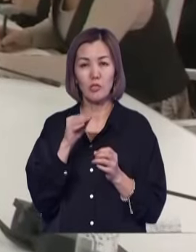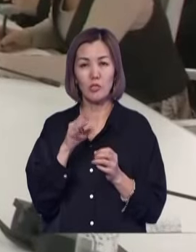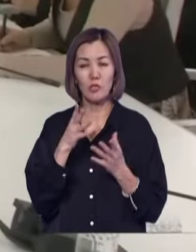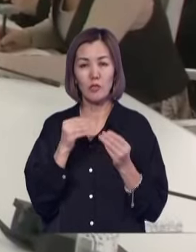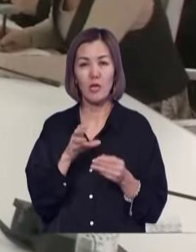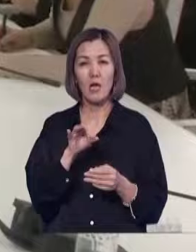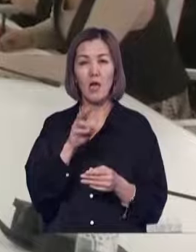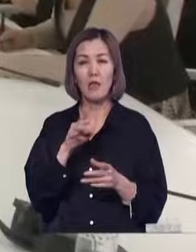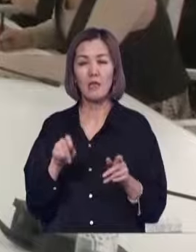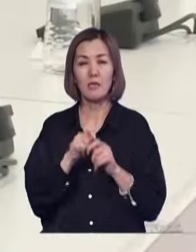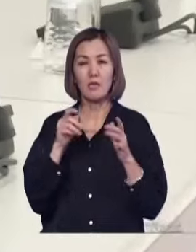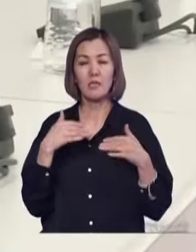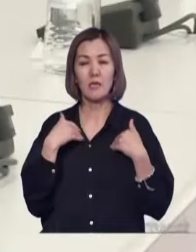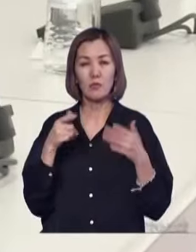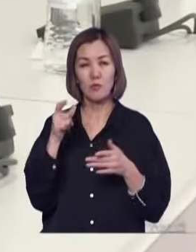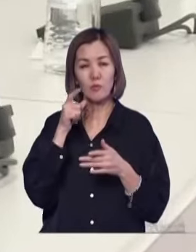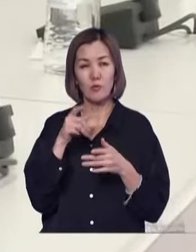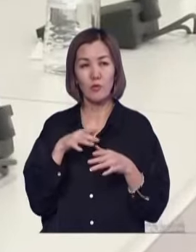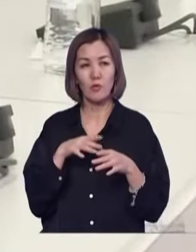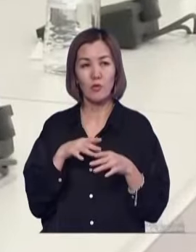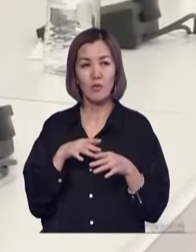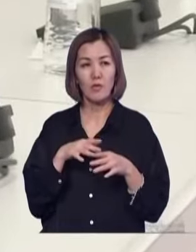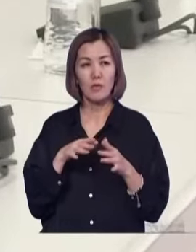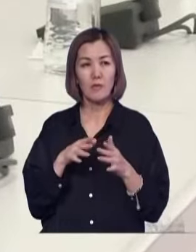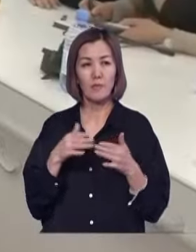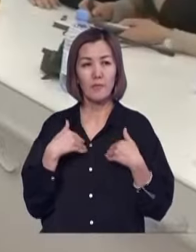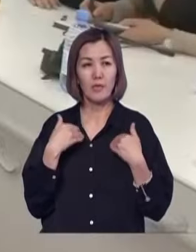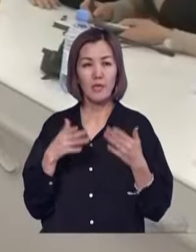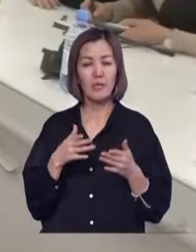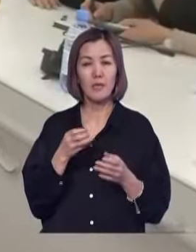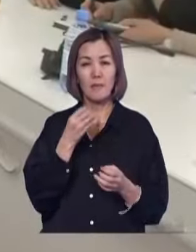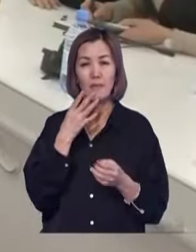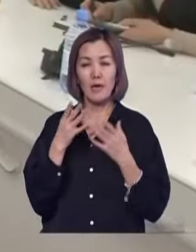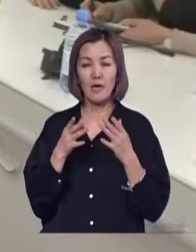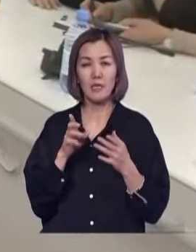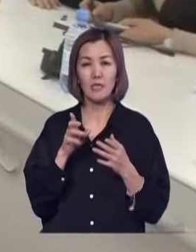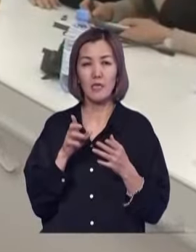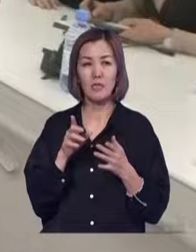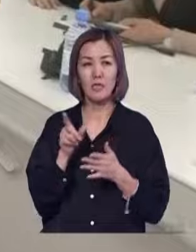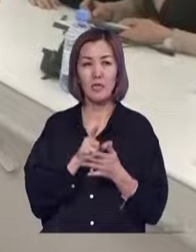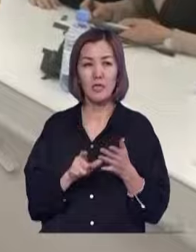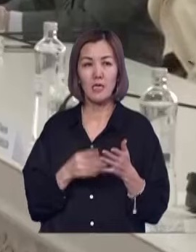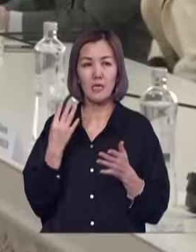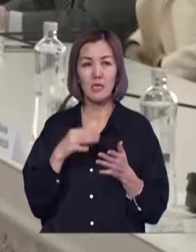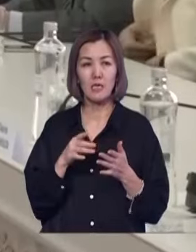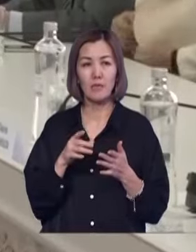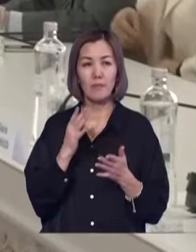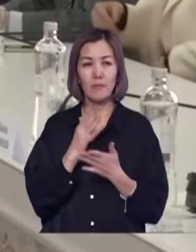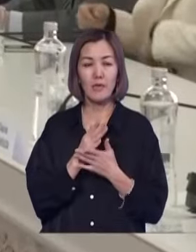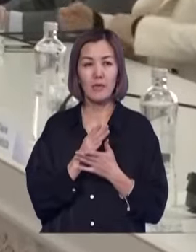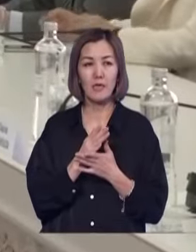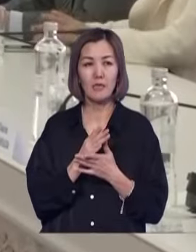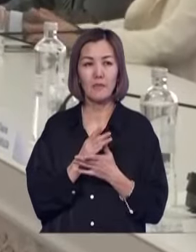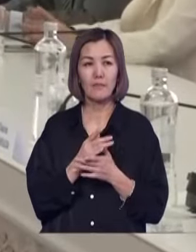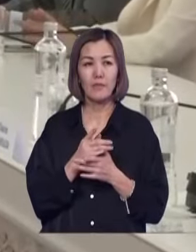Аланияда тұсауы кесіліп, түрік елінің өңірлеріне таратылыпты. «Бақыт гүлі» кітабында Гүлбақыт ақынның 40-қа жуық өлеңі бар. Аудармашы